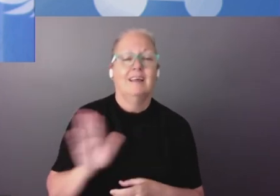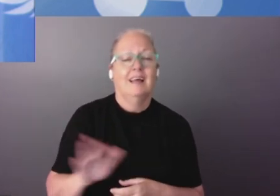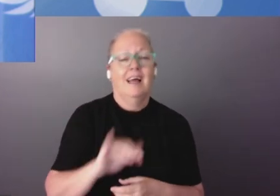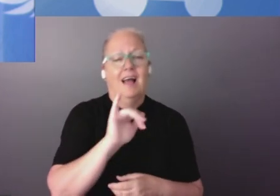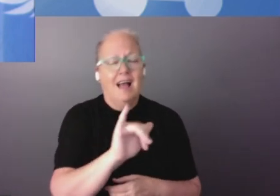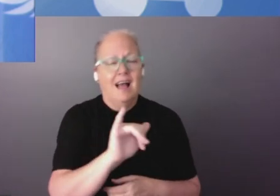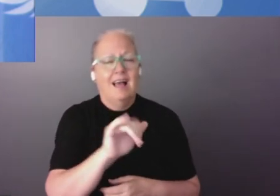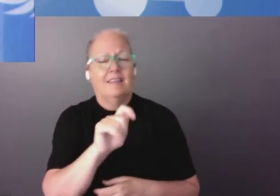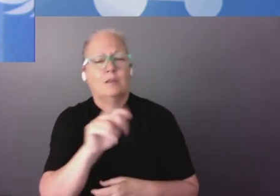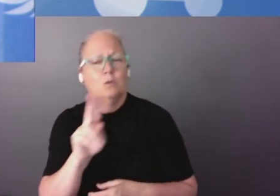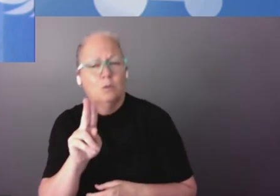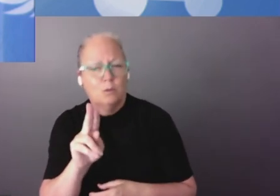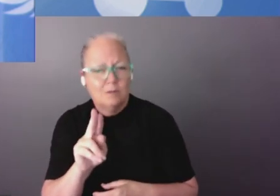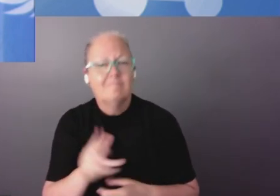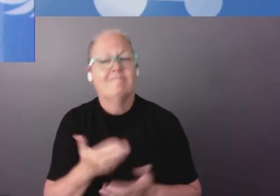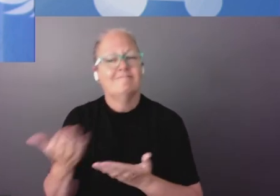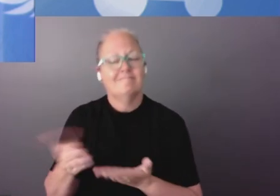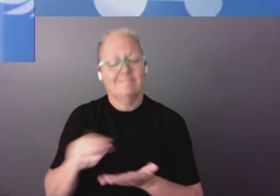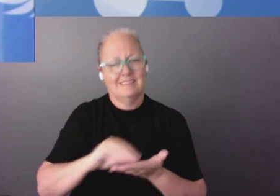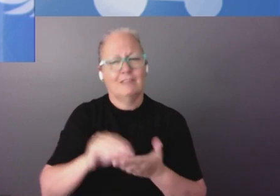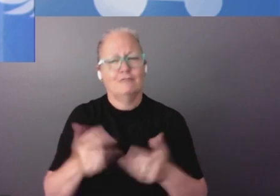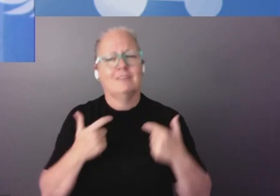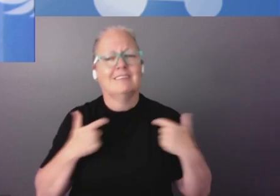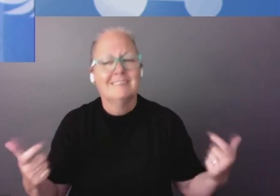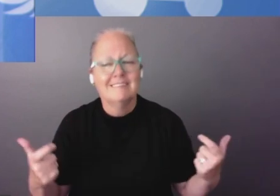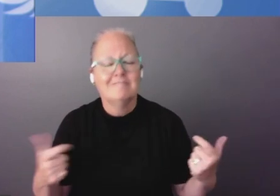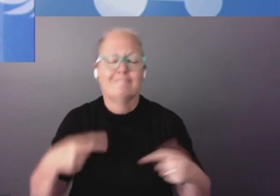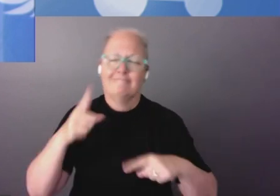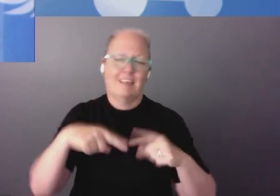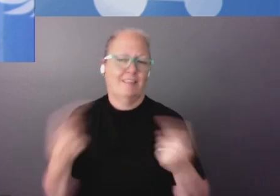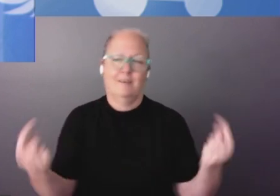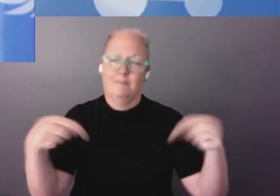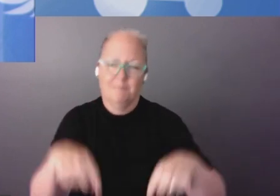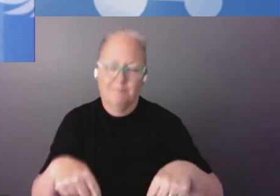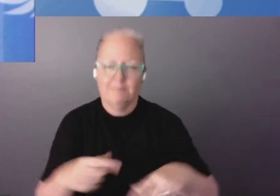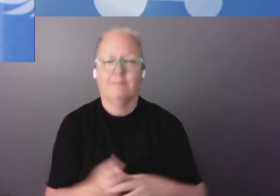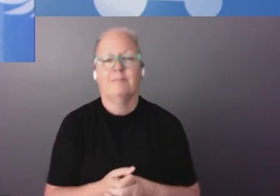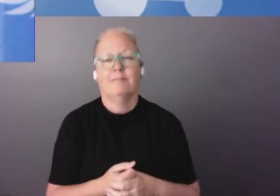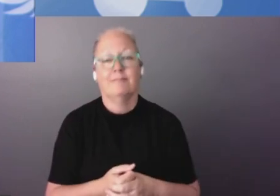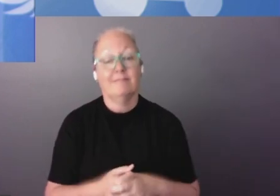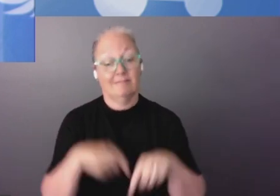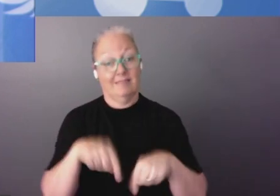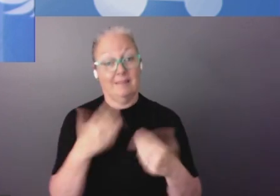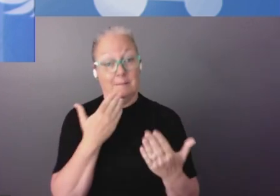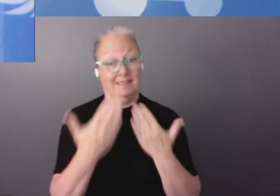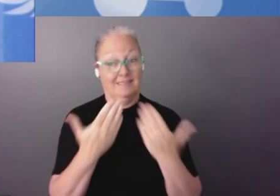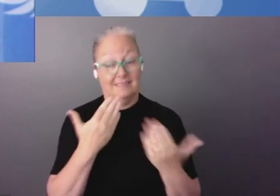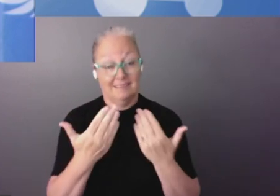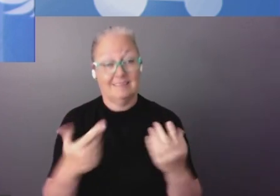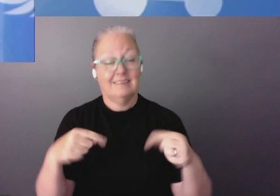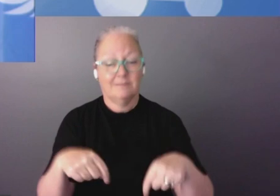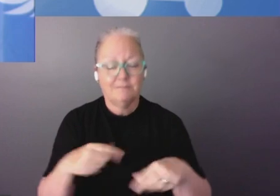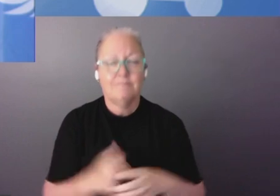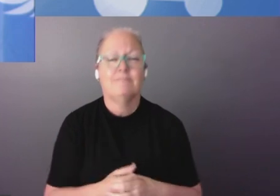Cyfrowego ONZ. W tej chwili reprezentuję sekretarza generalnego Międzynarodowego